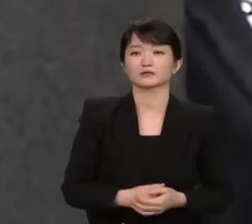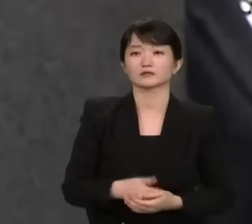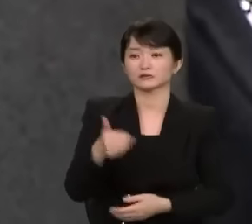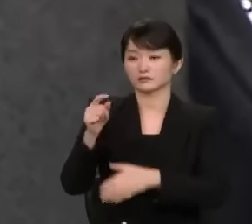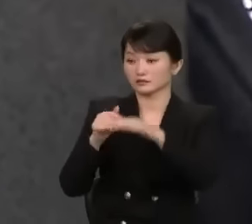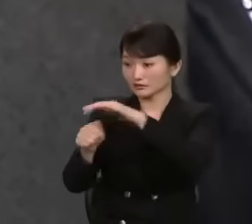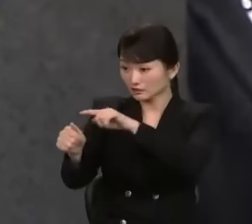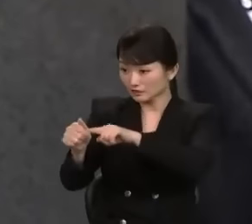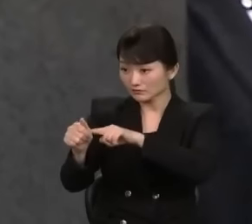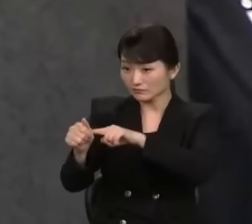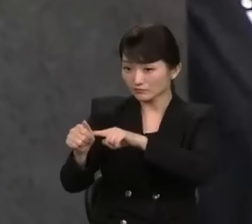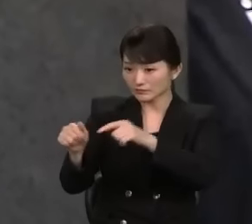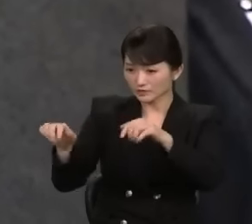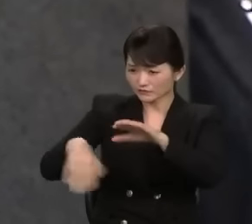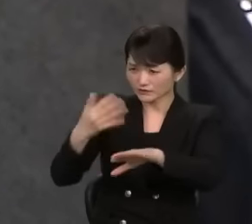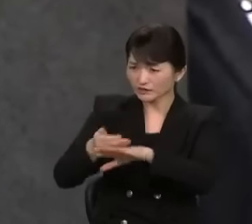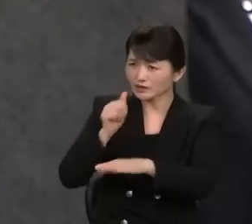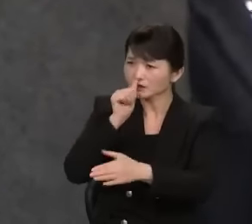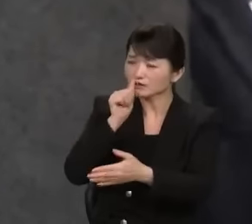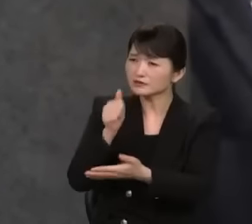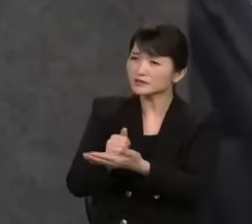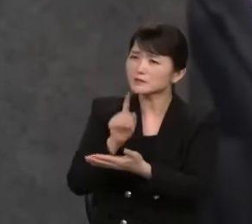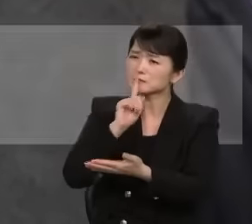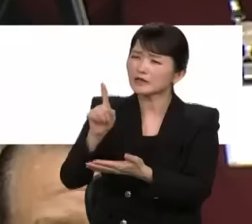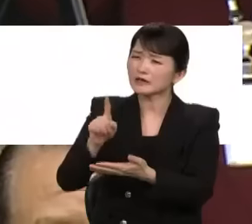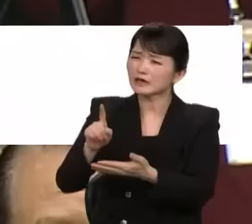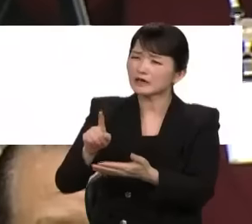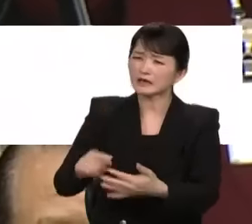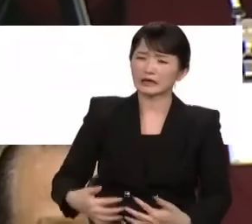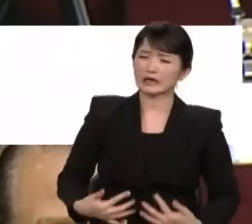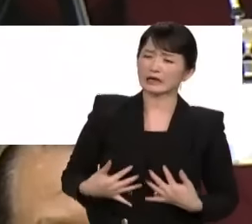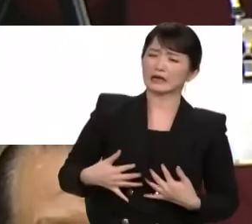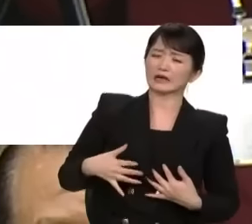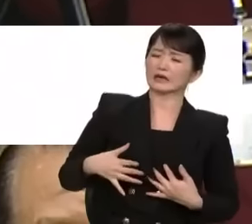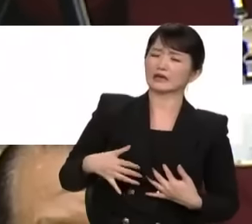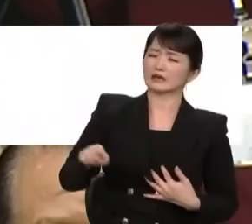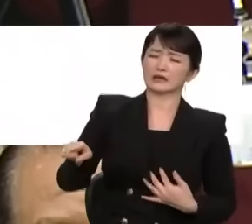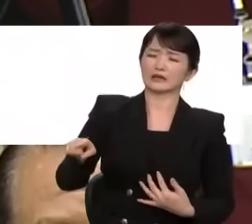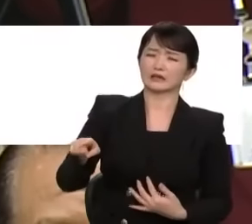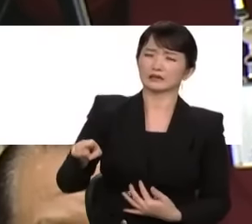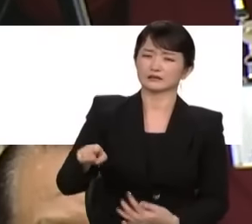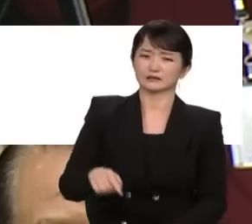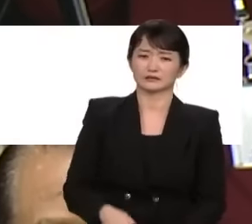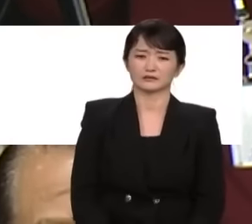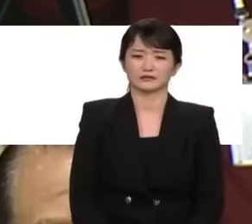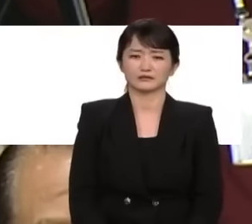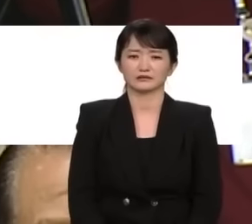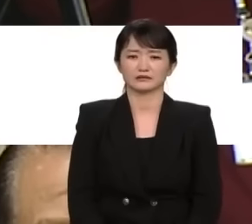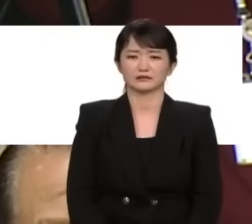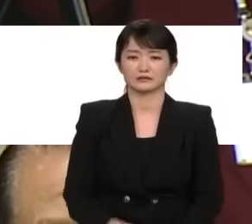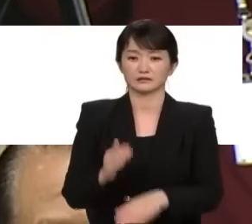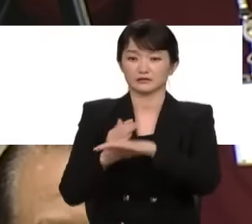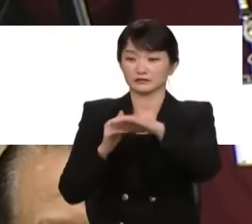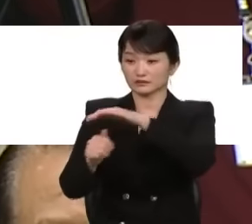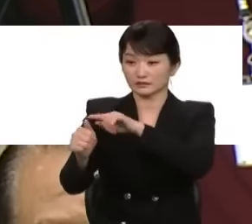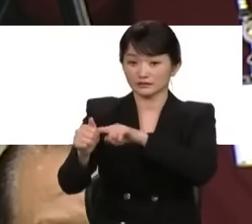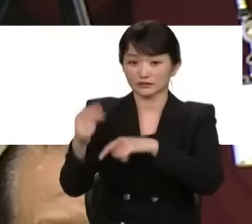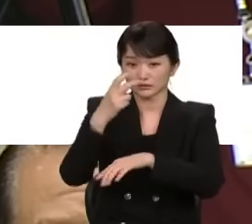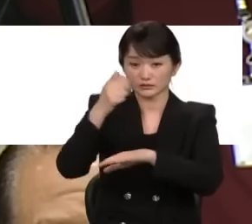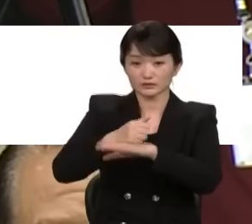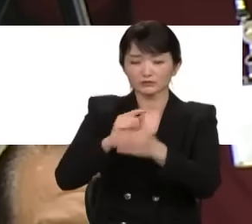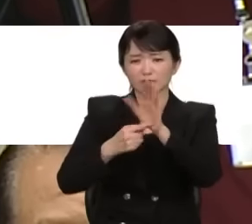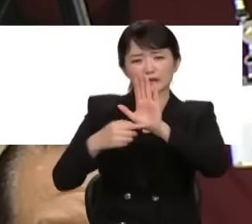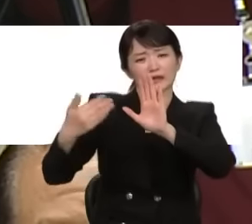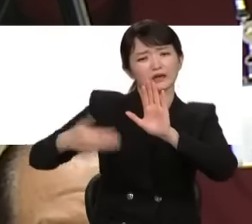건 성급했다며 비판했습니다. 우리 당 대표님께서 스스로 이 수사 결과도